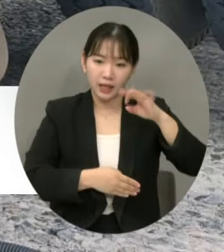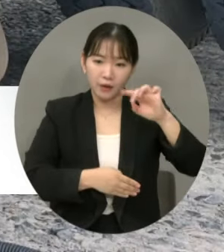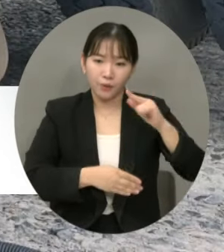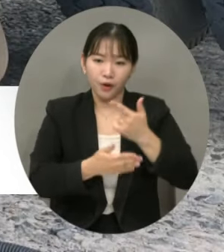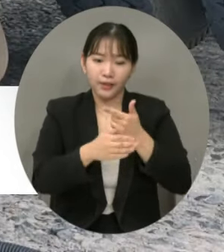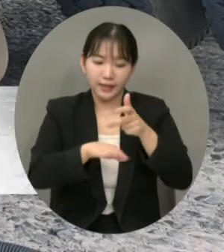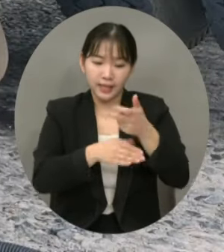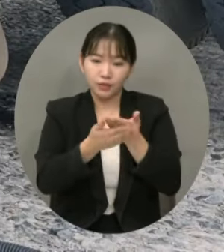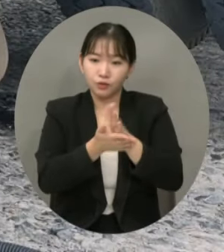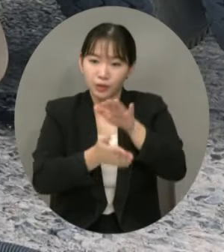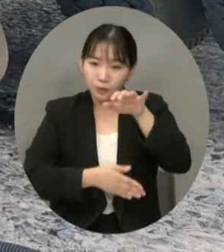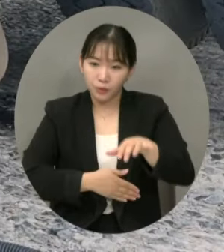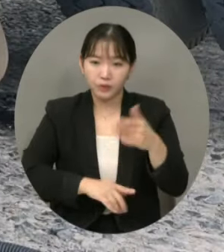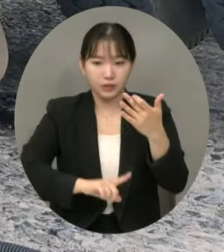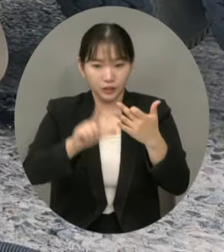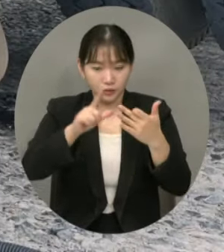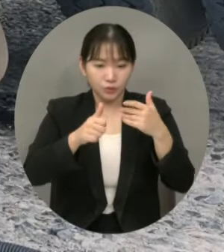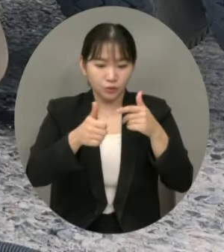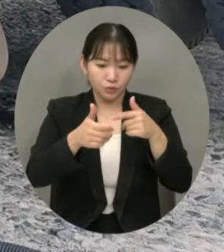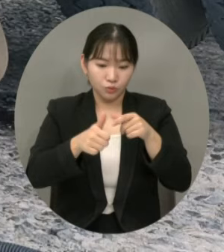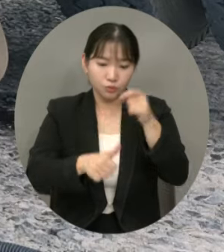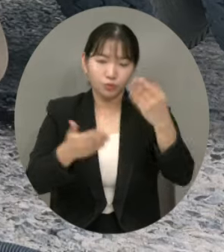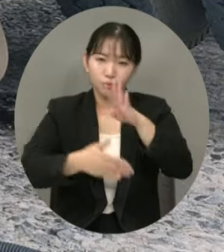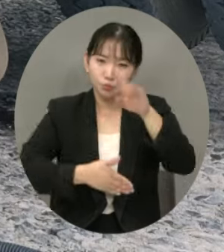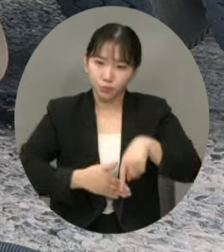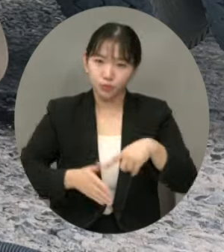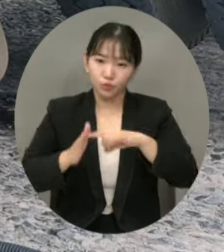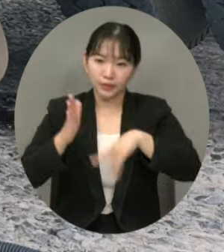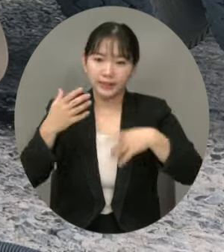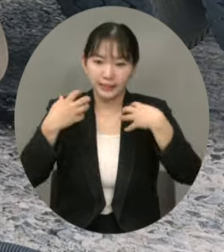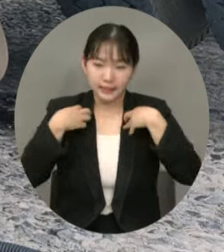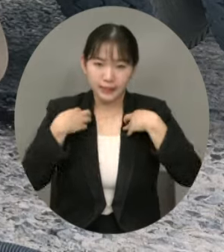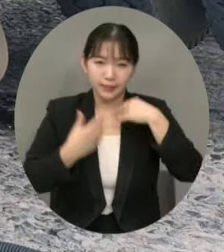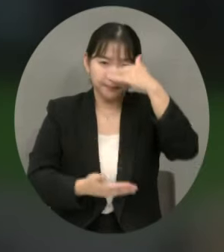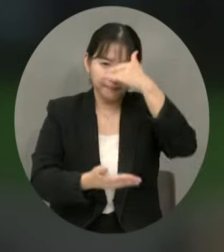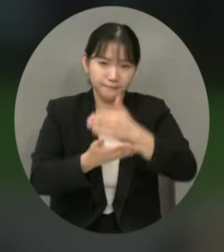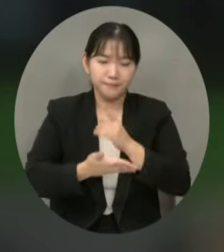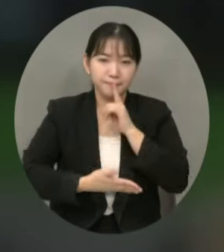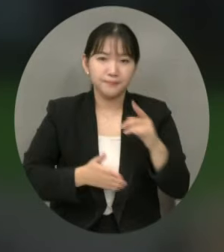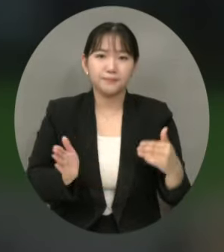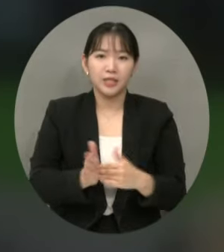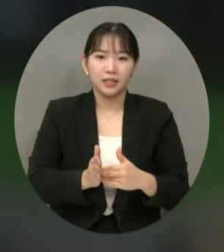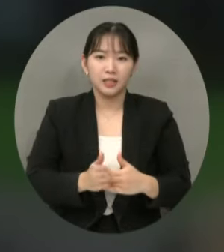지난달 19에 고용노동부와 국세청에 폐업 신고하고 문을 닫았습니다